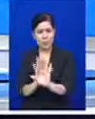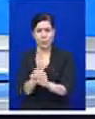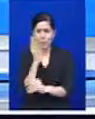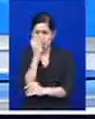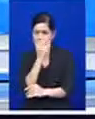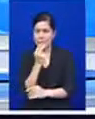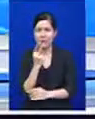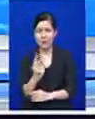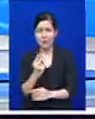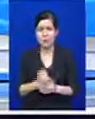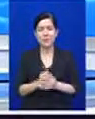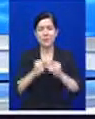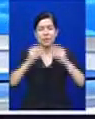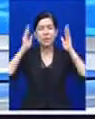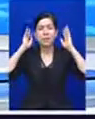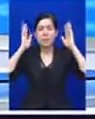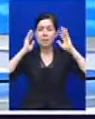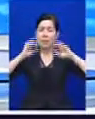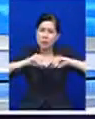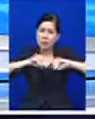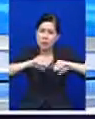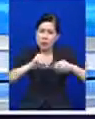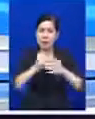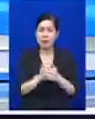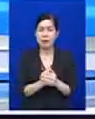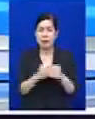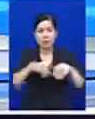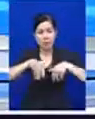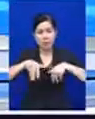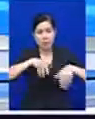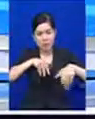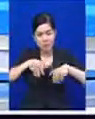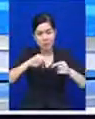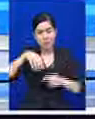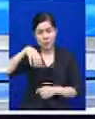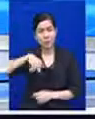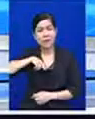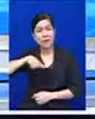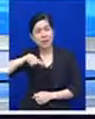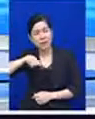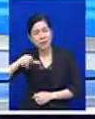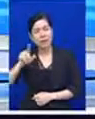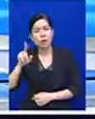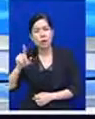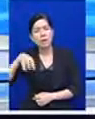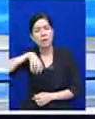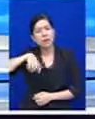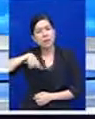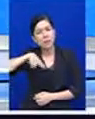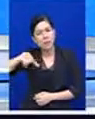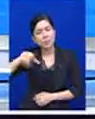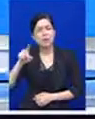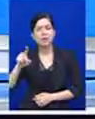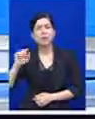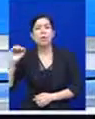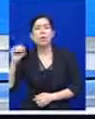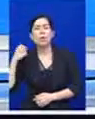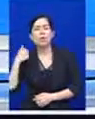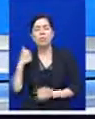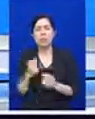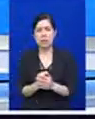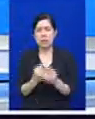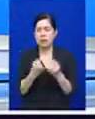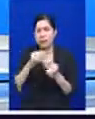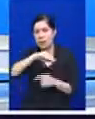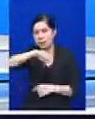ประชาสัมพันธ์กันสักนิดนึงนะคะสำหรับพี่น้องประชาชนที่จะใช้บริการสนามบินต่างๆอย่างสุวรรณภูมิแล้วก็ดอนเมืองทางทอฝากบอกเตือนมานะคะว่าควรที่จะ